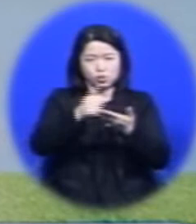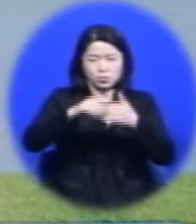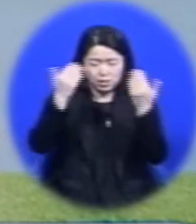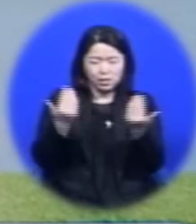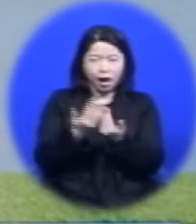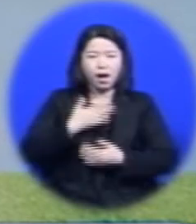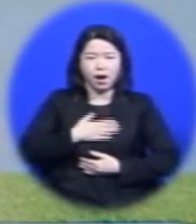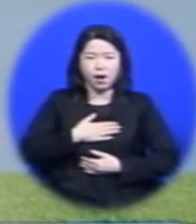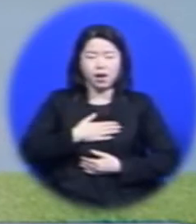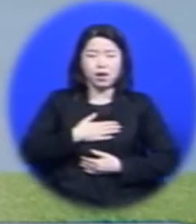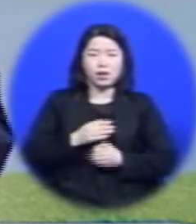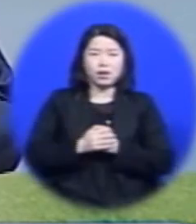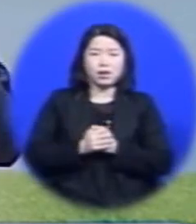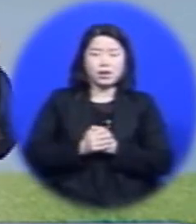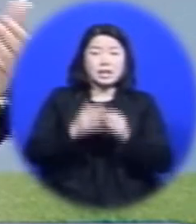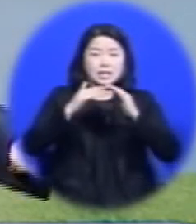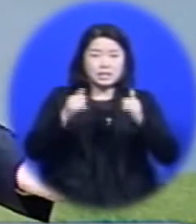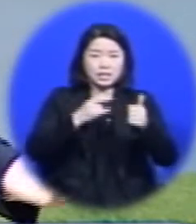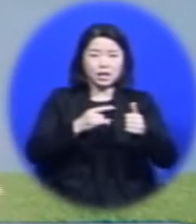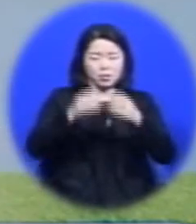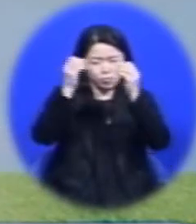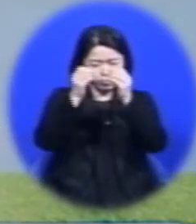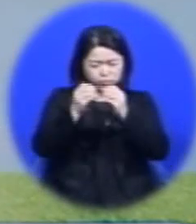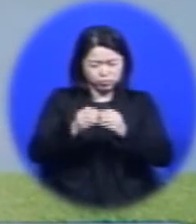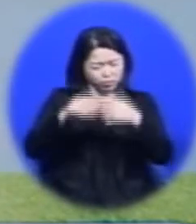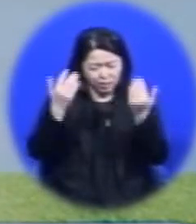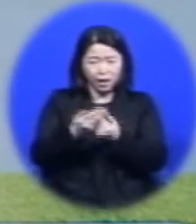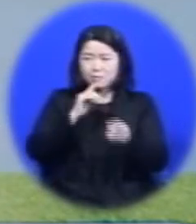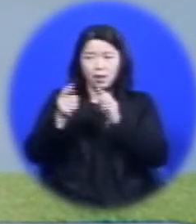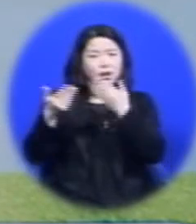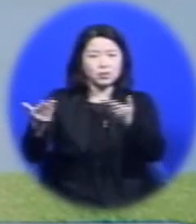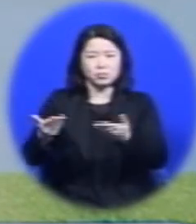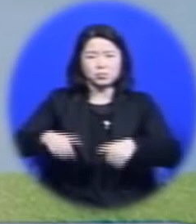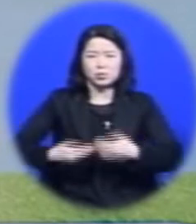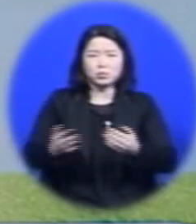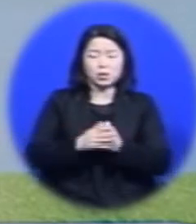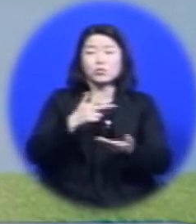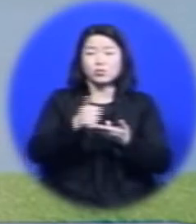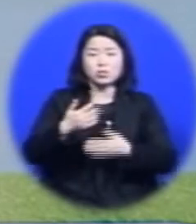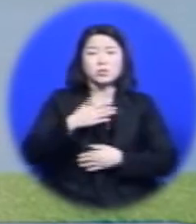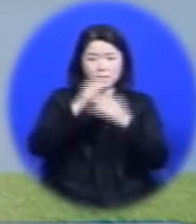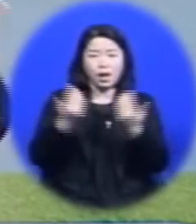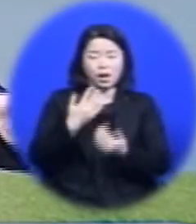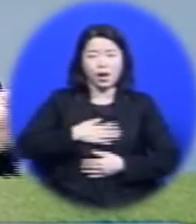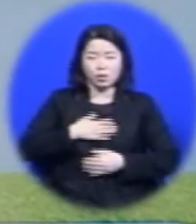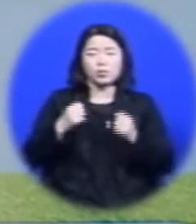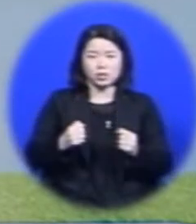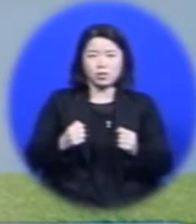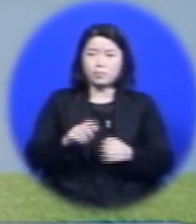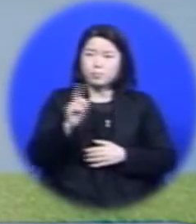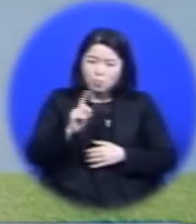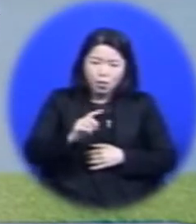계십니다 사람들에게 구구절절 말할 게 없어요 주님은 알고 계시잖아요 뭐가 올바른지